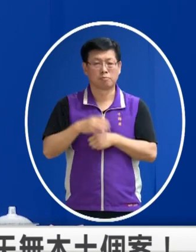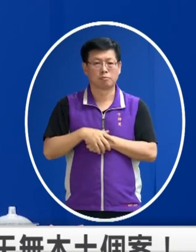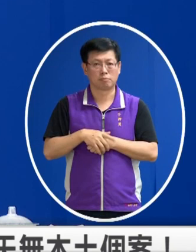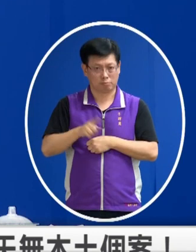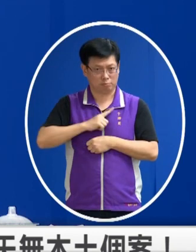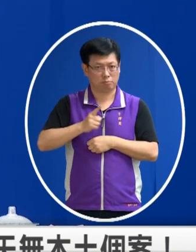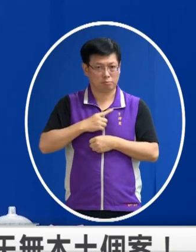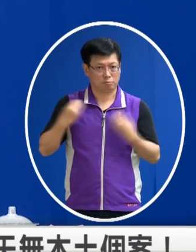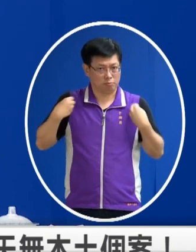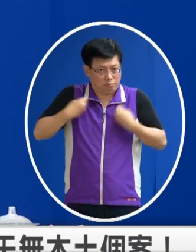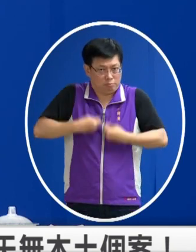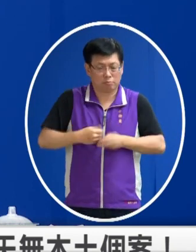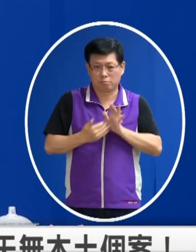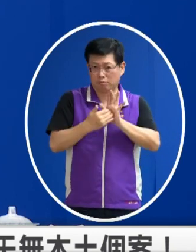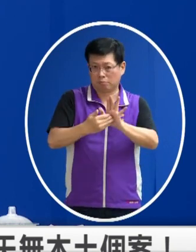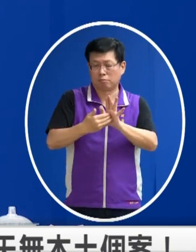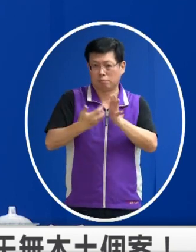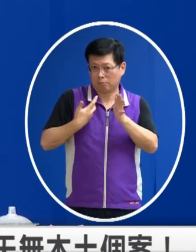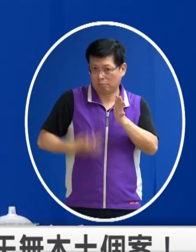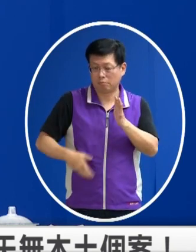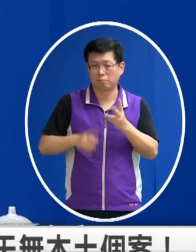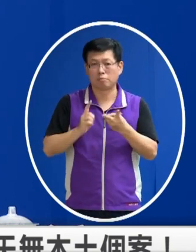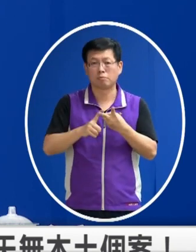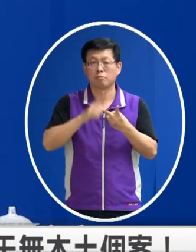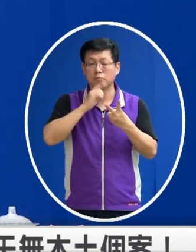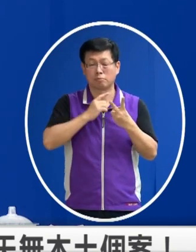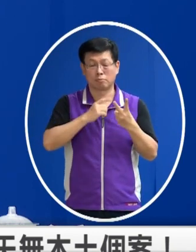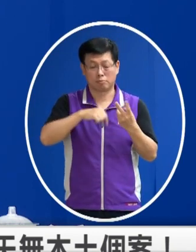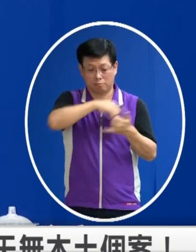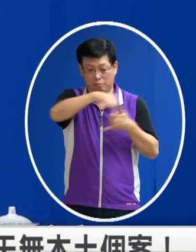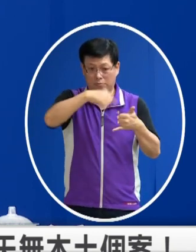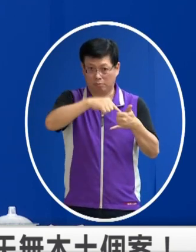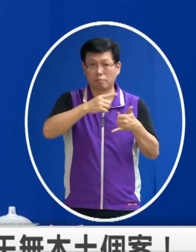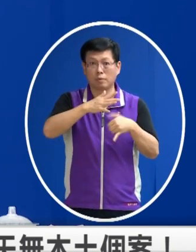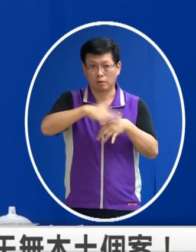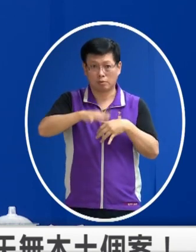会穿隔离衣，那针对尸体的部分会有